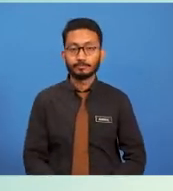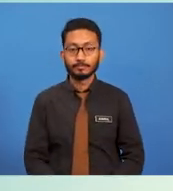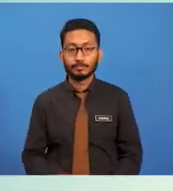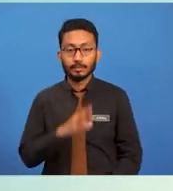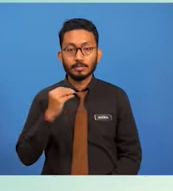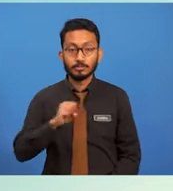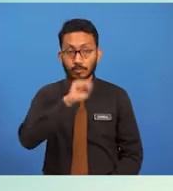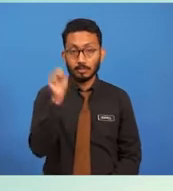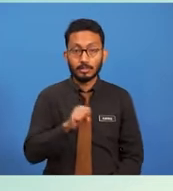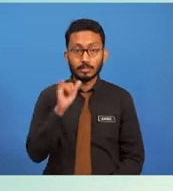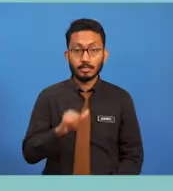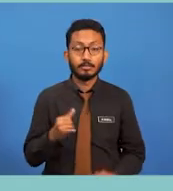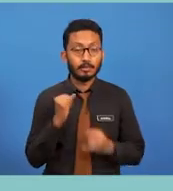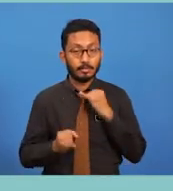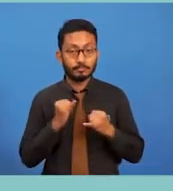Dan soalan terakhir.